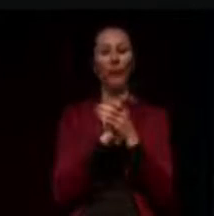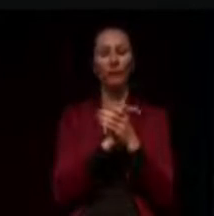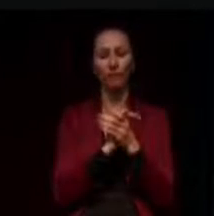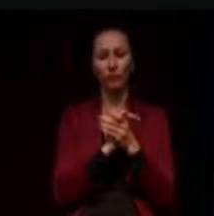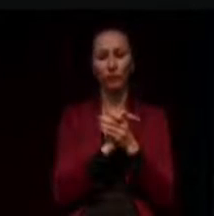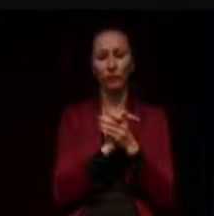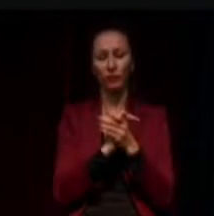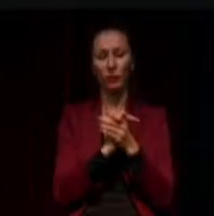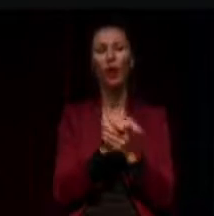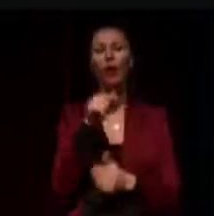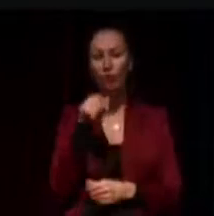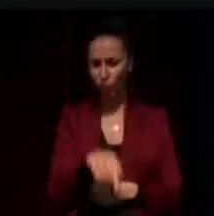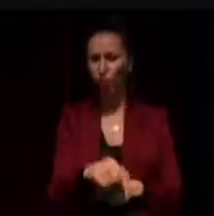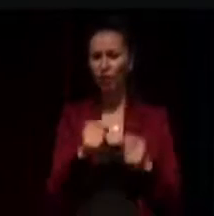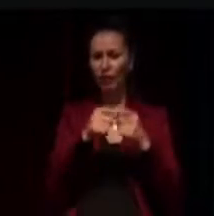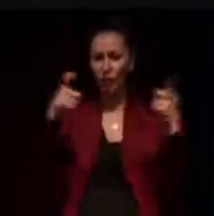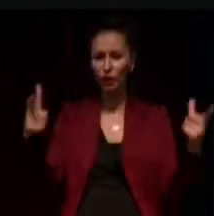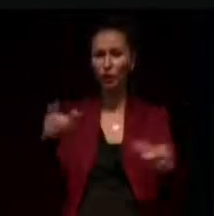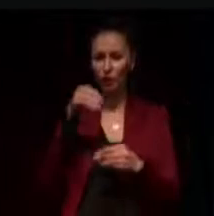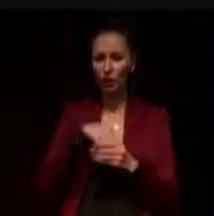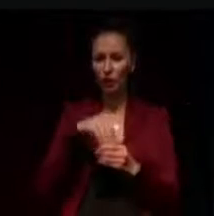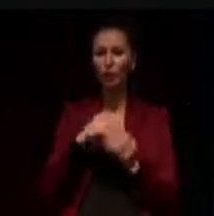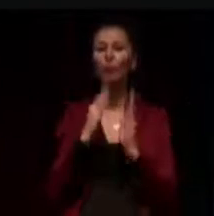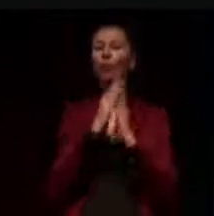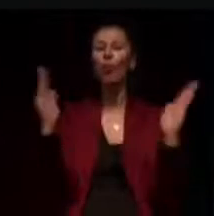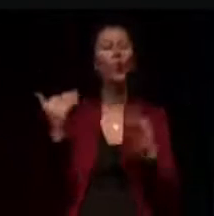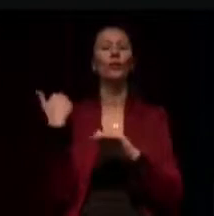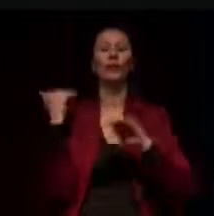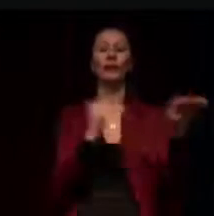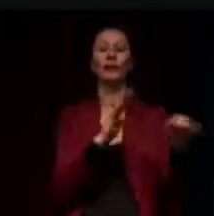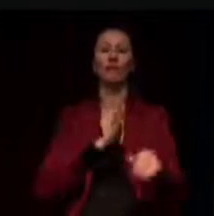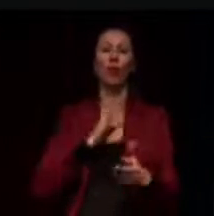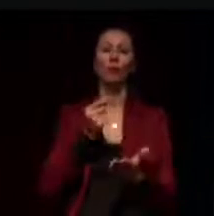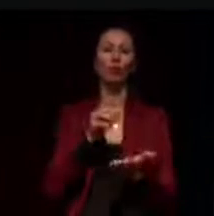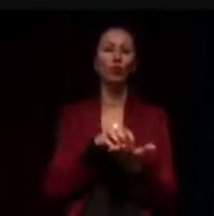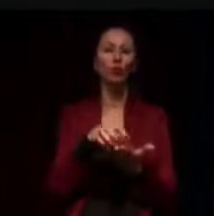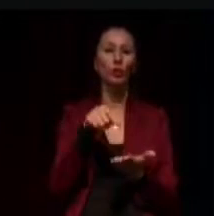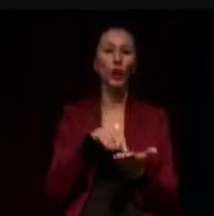Kooperatifçilik. Bunun gelişimi için büyük destek var bütçede.